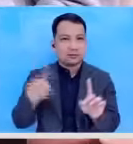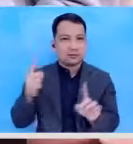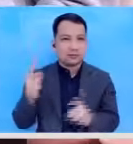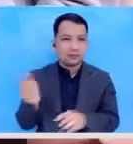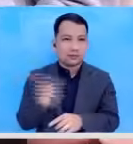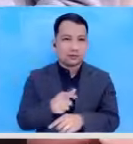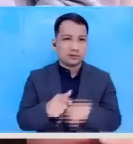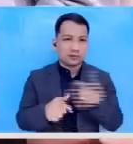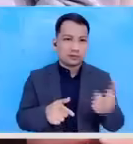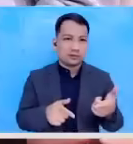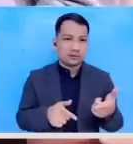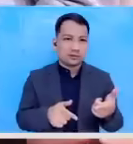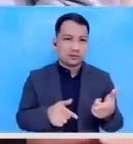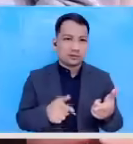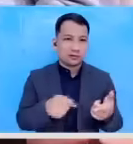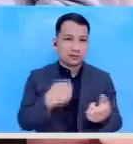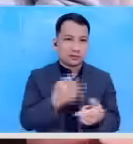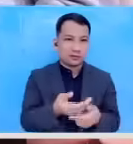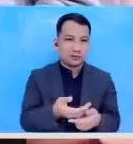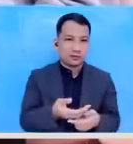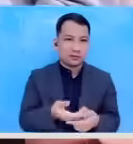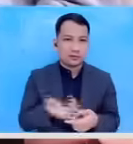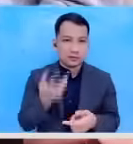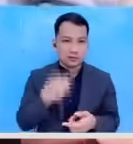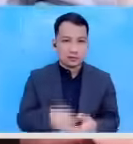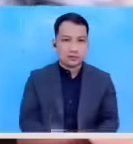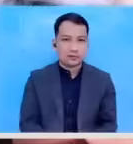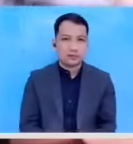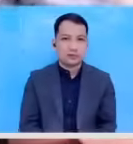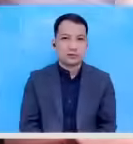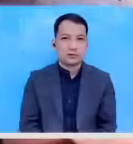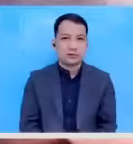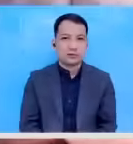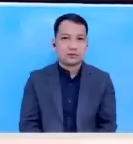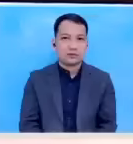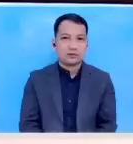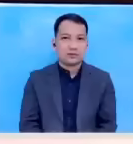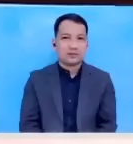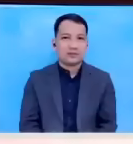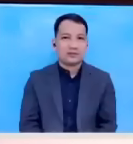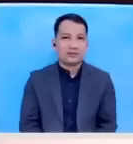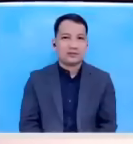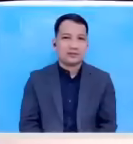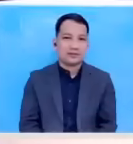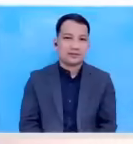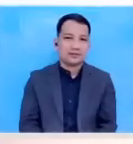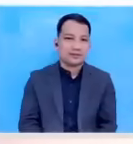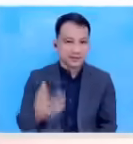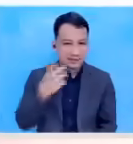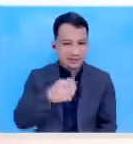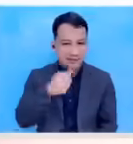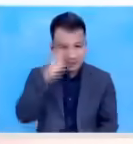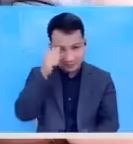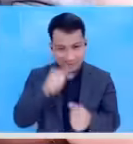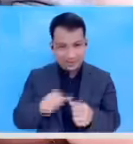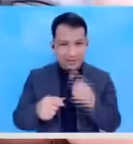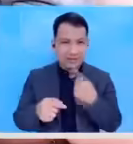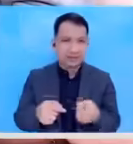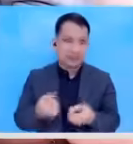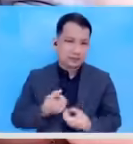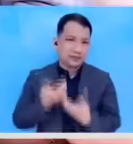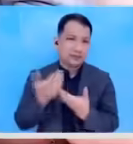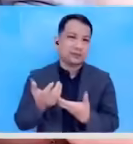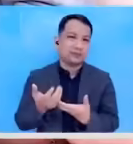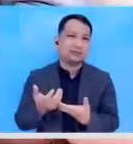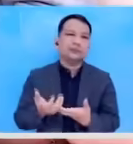sabi niya, eto na yung isa. Diba gusto mo rin yun? Oh. No. The generous diba? Tony. Naalala ko. Oh, gusto ko lang sabihin na ganun